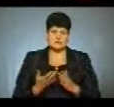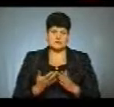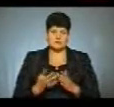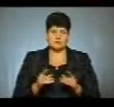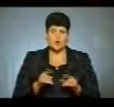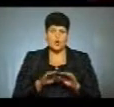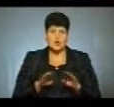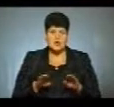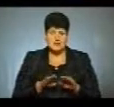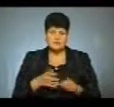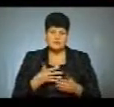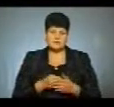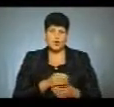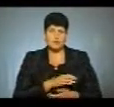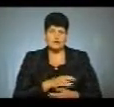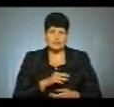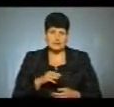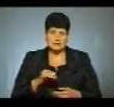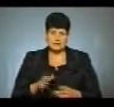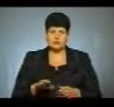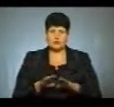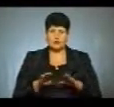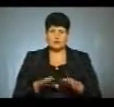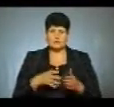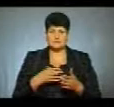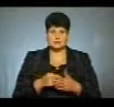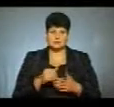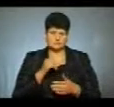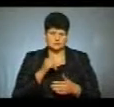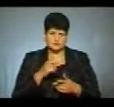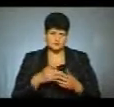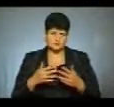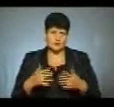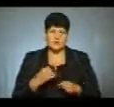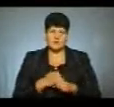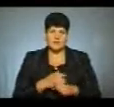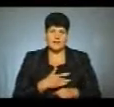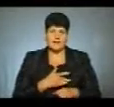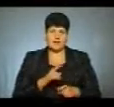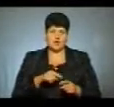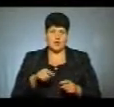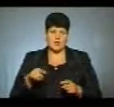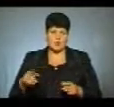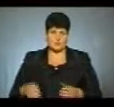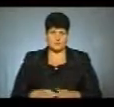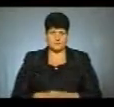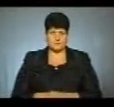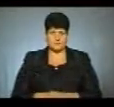про рівень свого артеріального тиску, про рівень свого холестерину і при можливості зробили електрокардіографічне